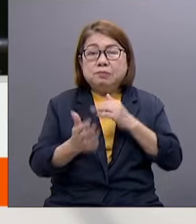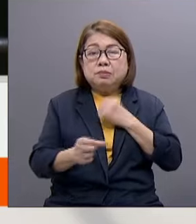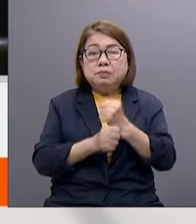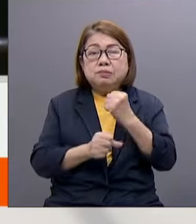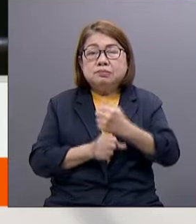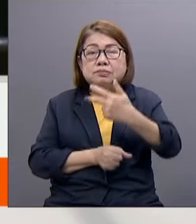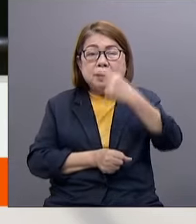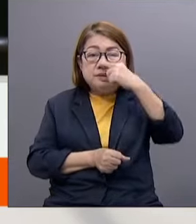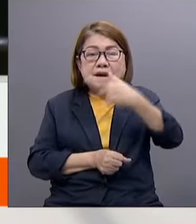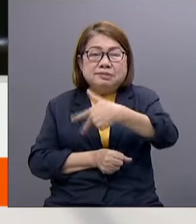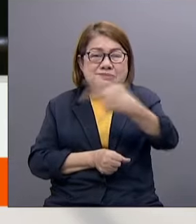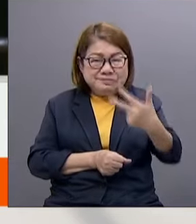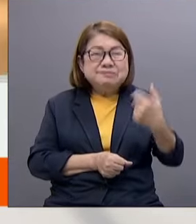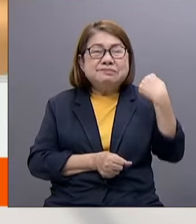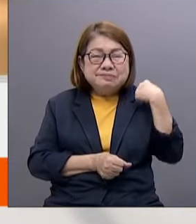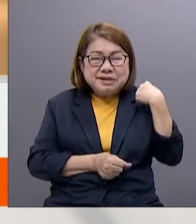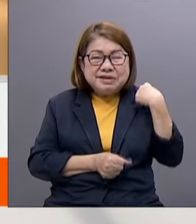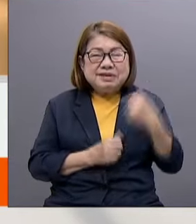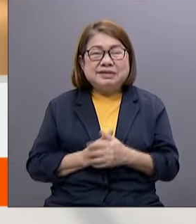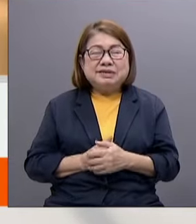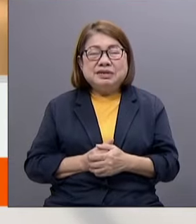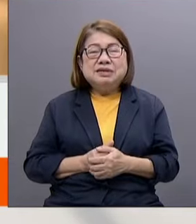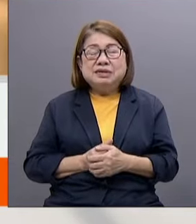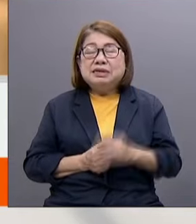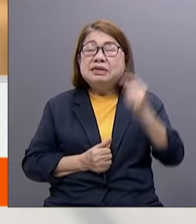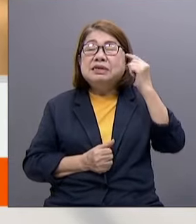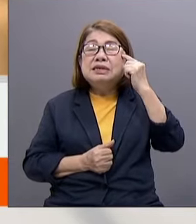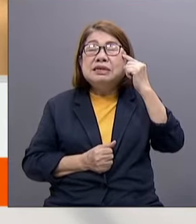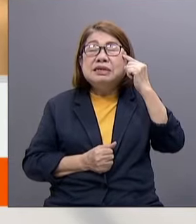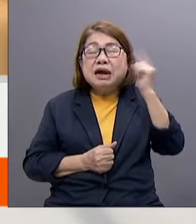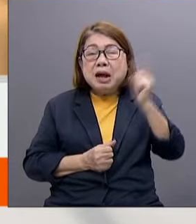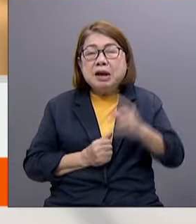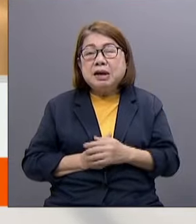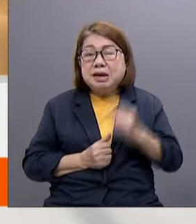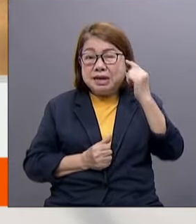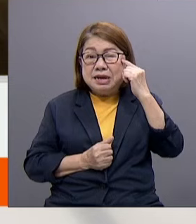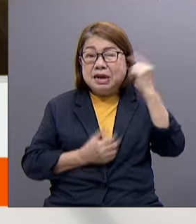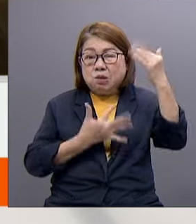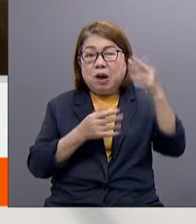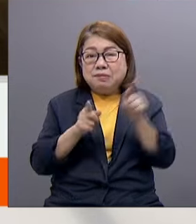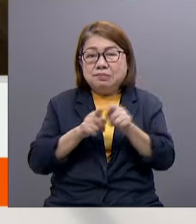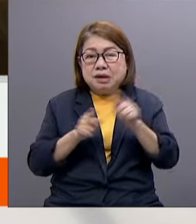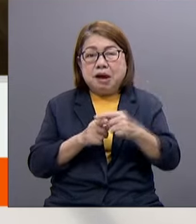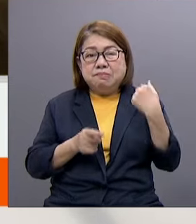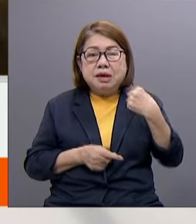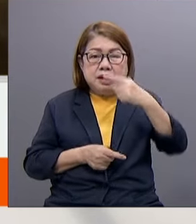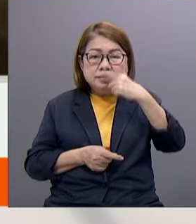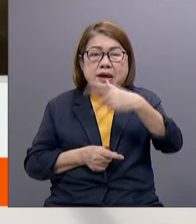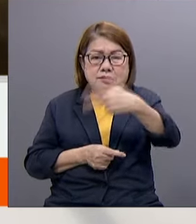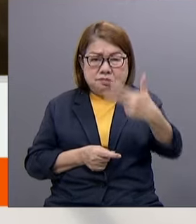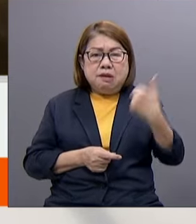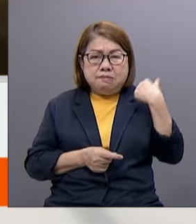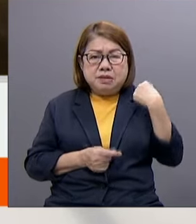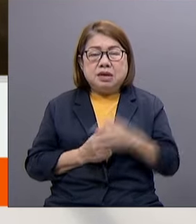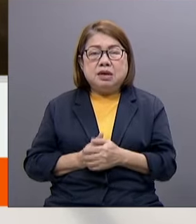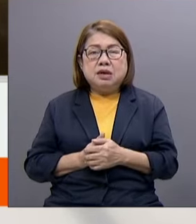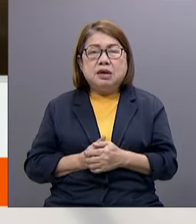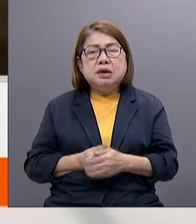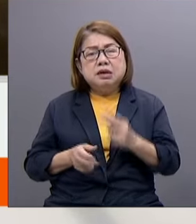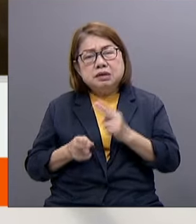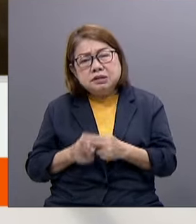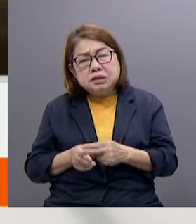ก็มีอะไรอย่างเงี้ย คุณหทัยรัตน์นะคะก ็มีความหวังนะว่าใช่ๆมีหลายท่านเลยใช่คุณนายรัฐคุณชลนั